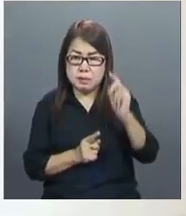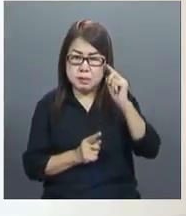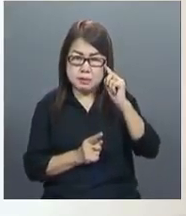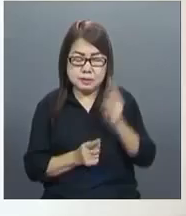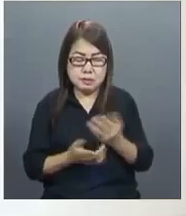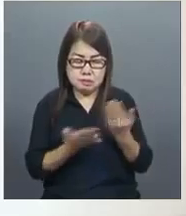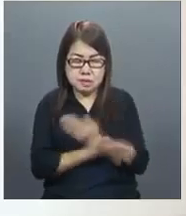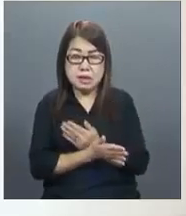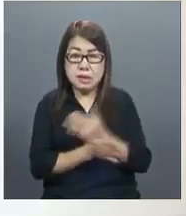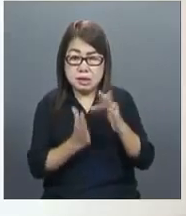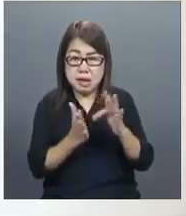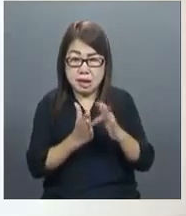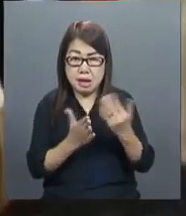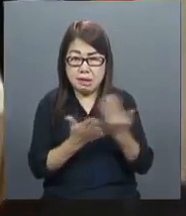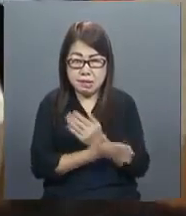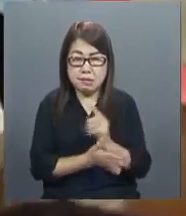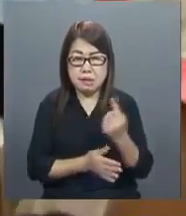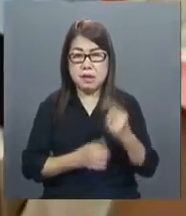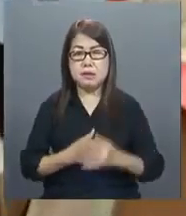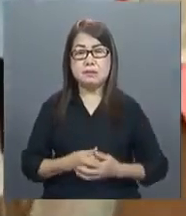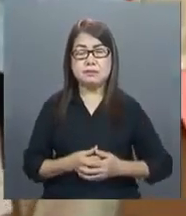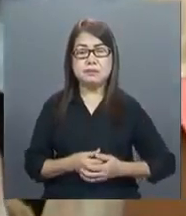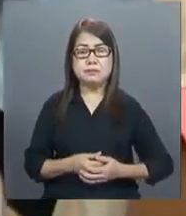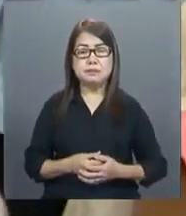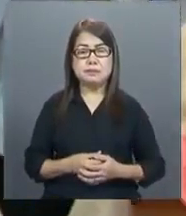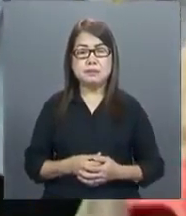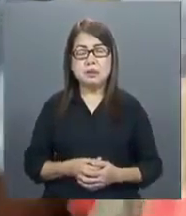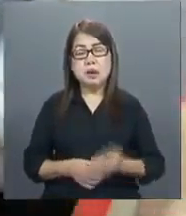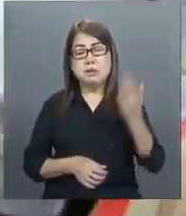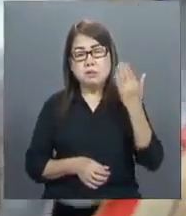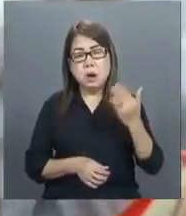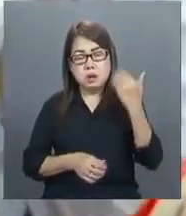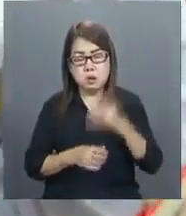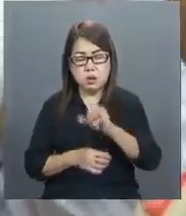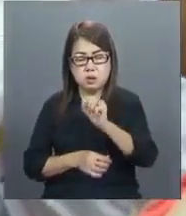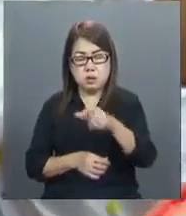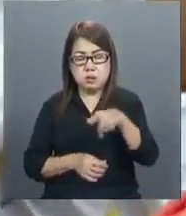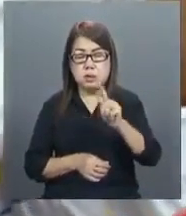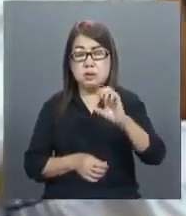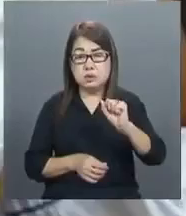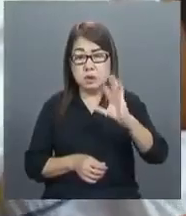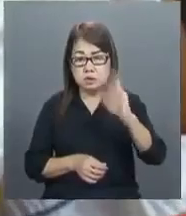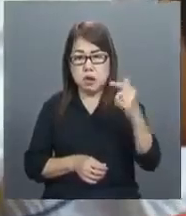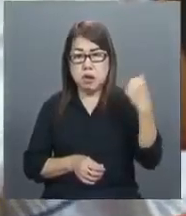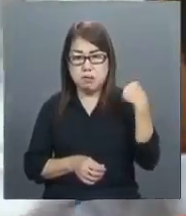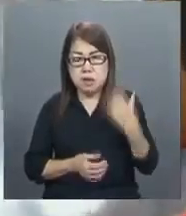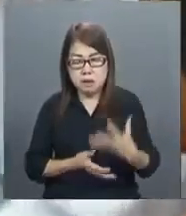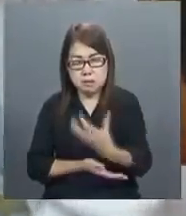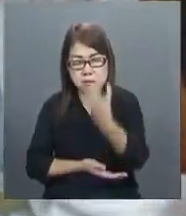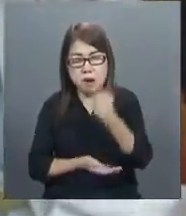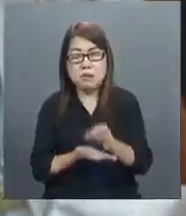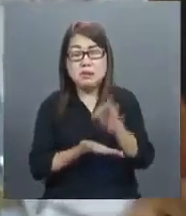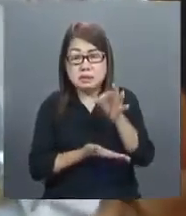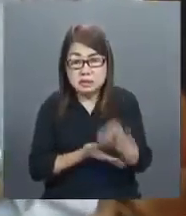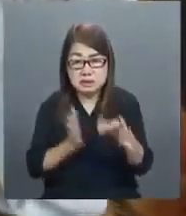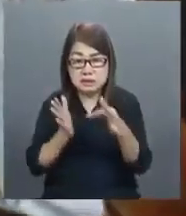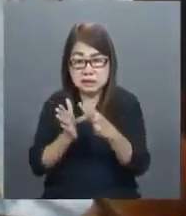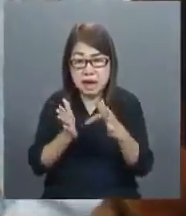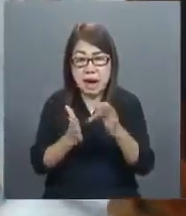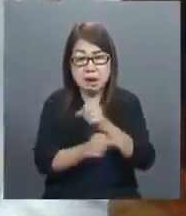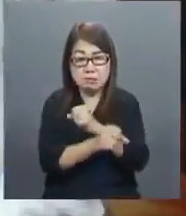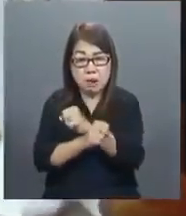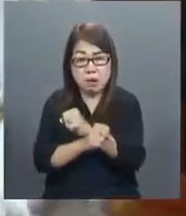อนอายุ4เดือนครับผม ที่ผ่านมาสปสช.ได้จัดซื้อวัคซีนป้องกันโรคโปลิโอชนิดหยอด3